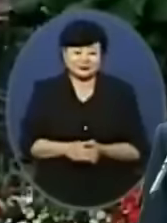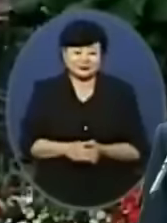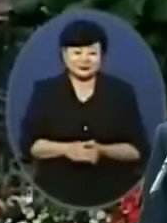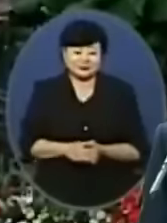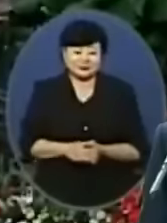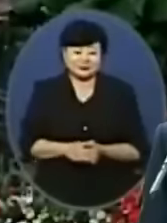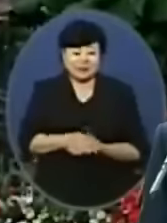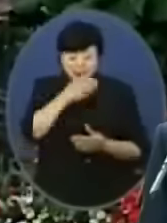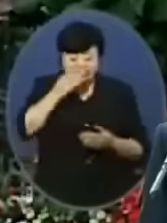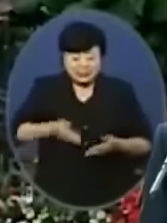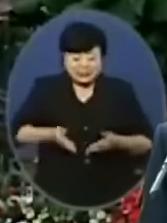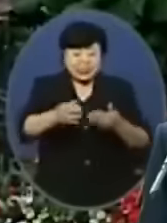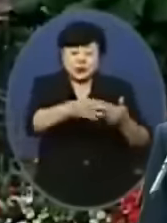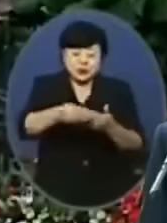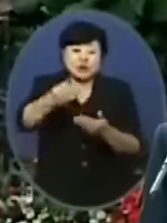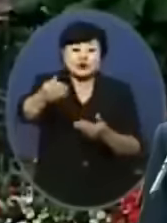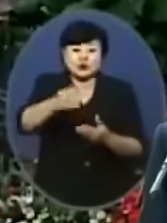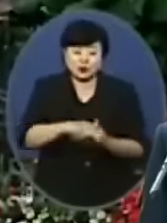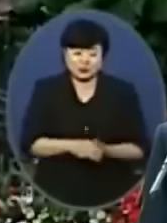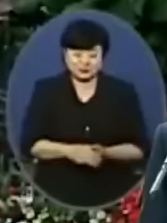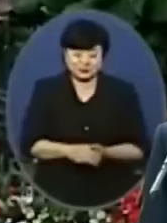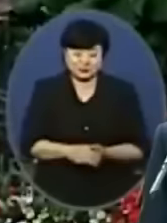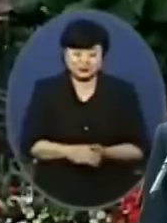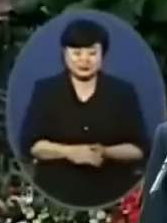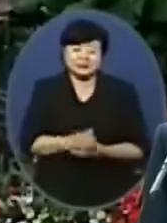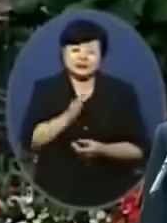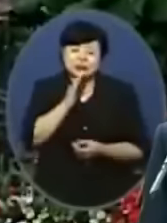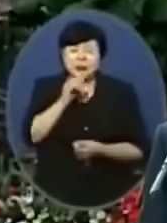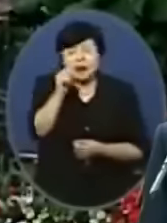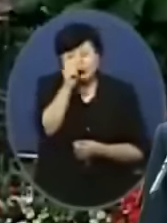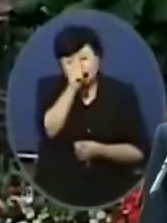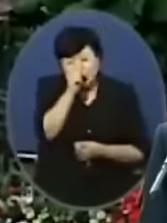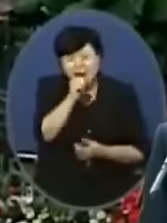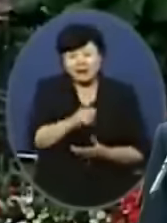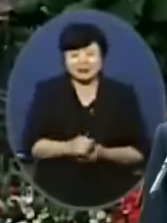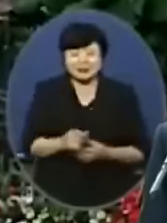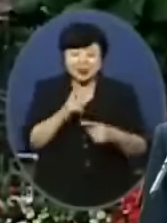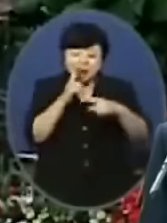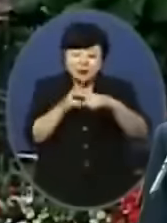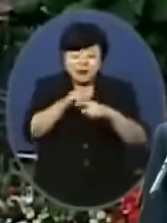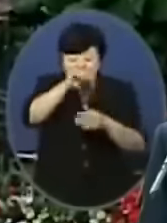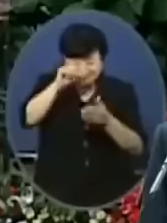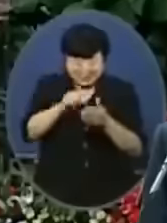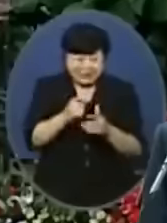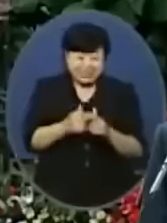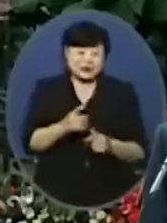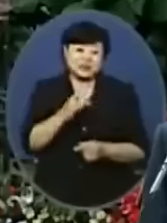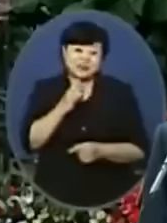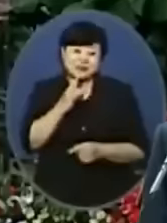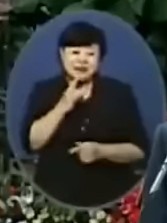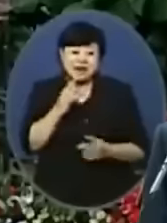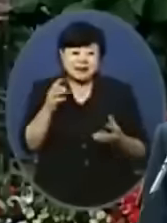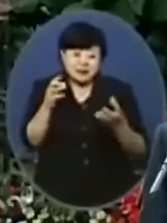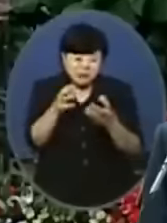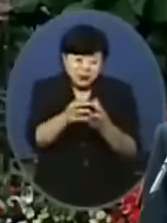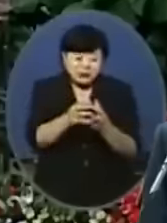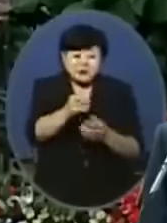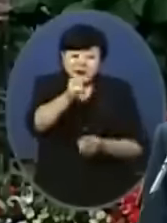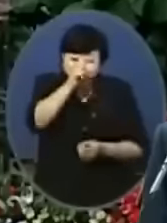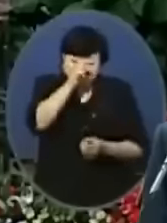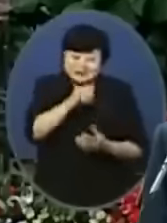바른 길로 이끌어주시니 얼마나 좋습니까? 플러스 인생, 예수님만 친 플러스 인생으로 좋은 것이